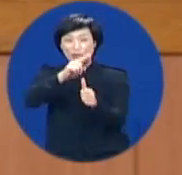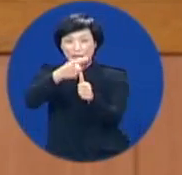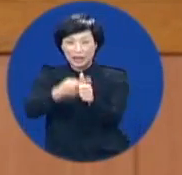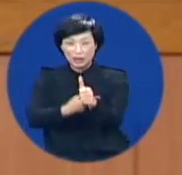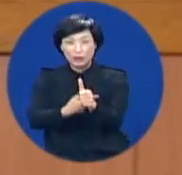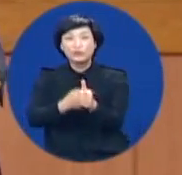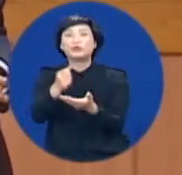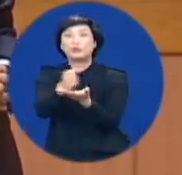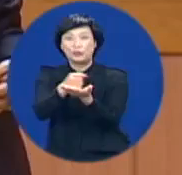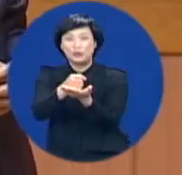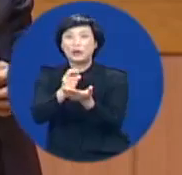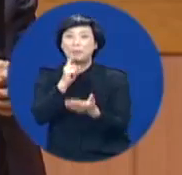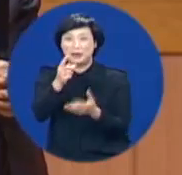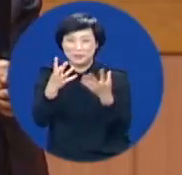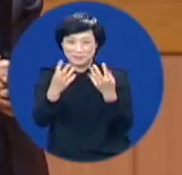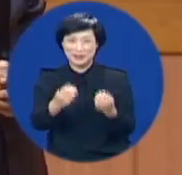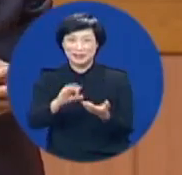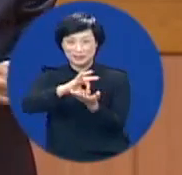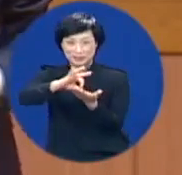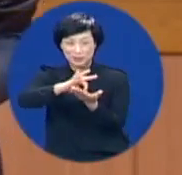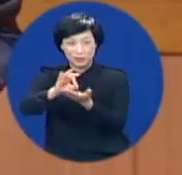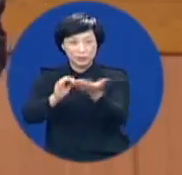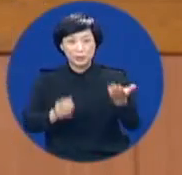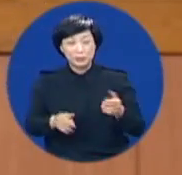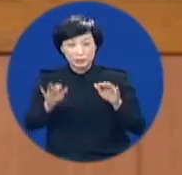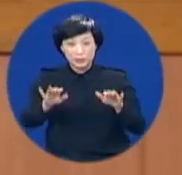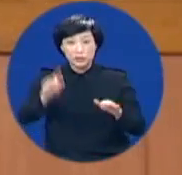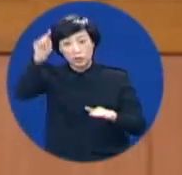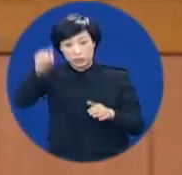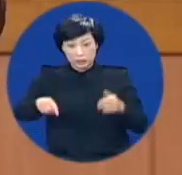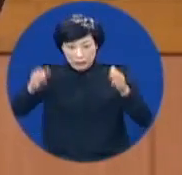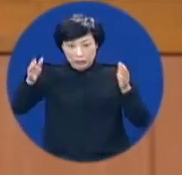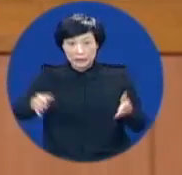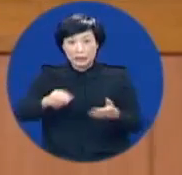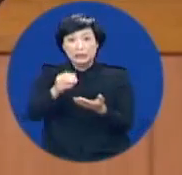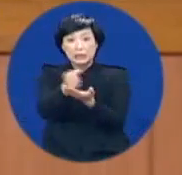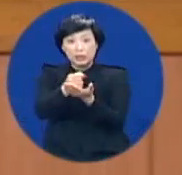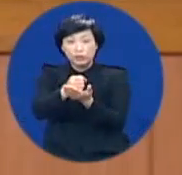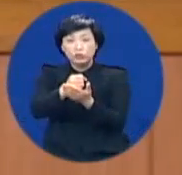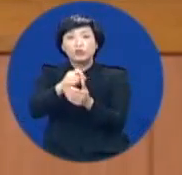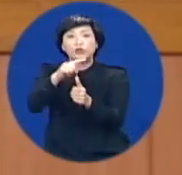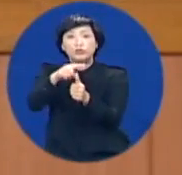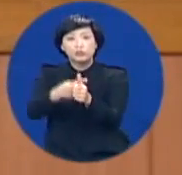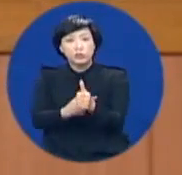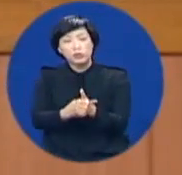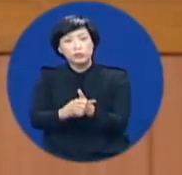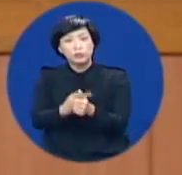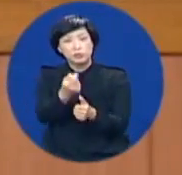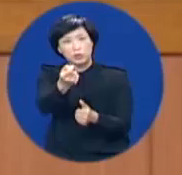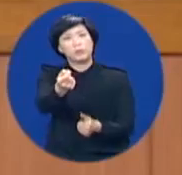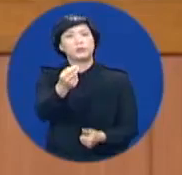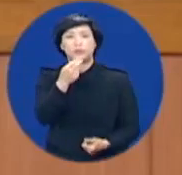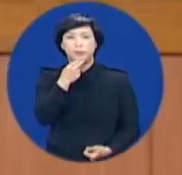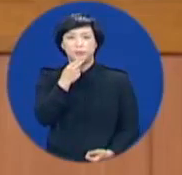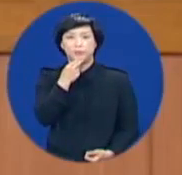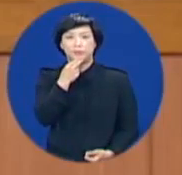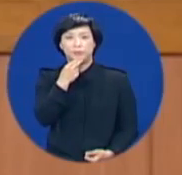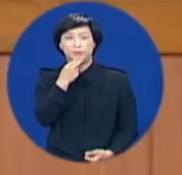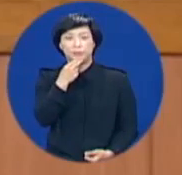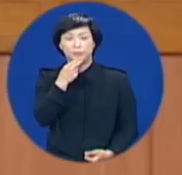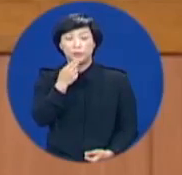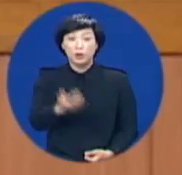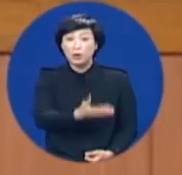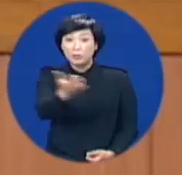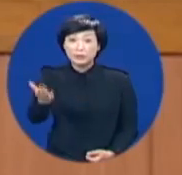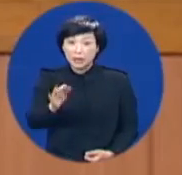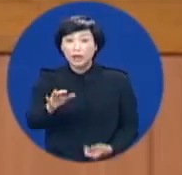자연이란 말을 즐겨 쓰지요. 그런데 천지간에 자연은 단 하나도 없어요. 자연이